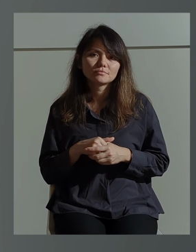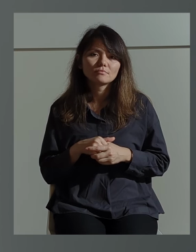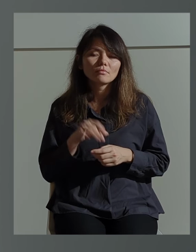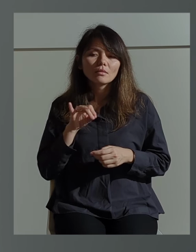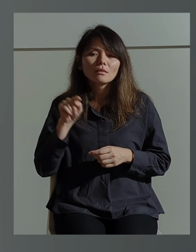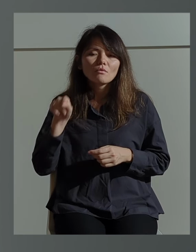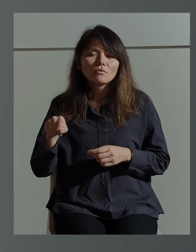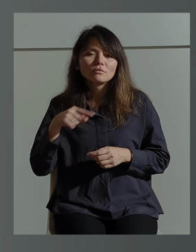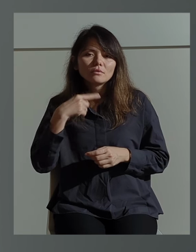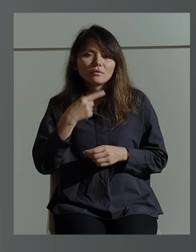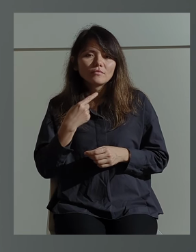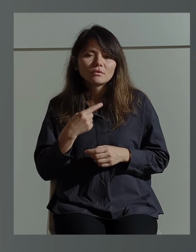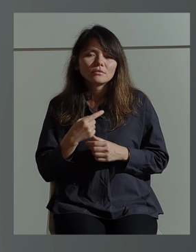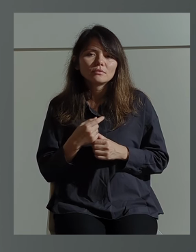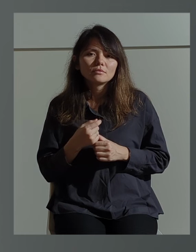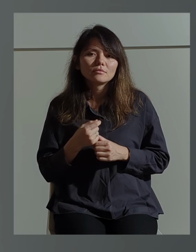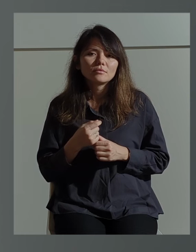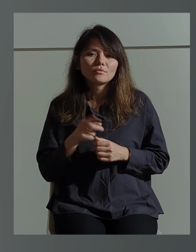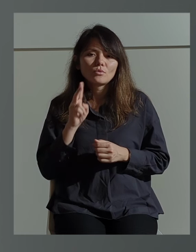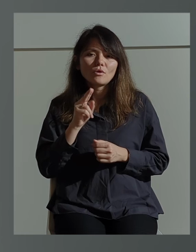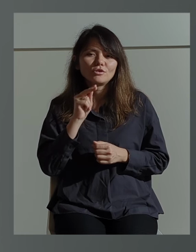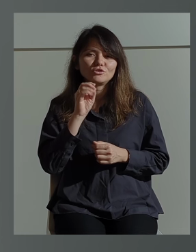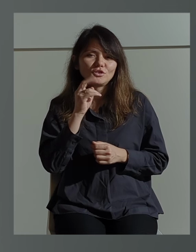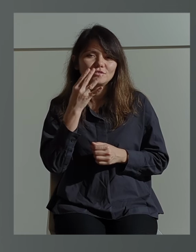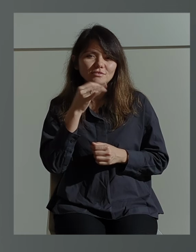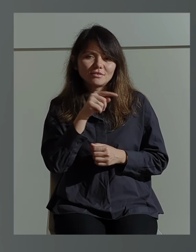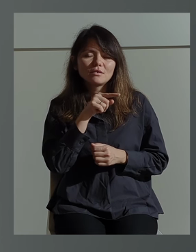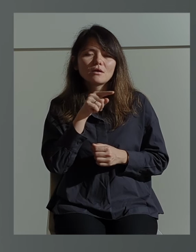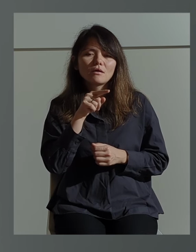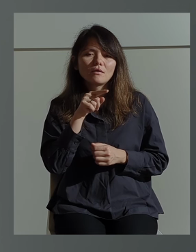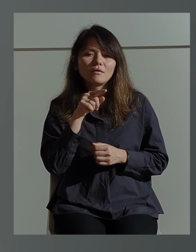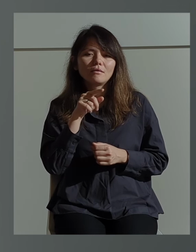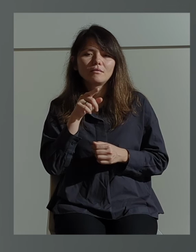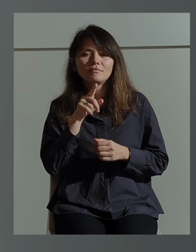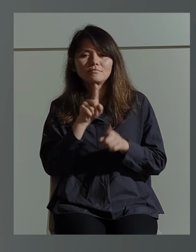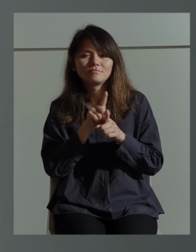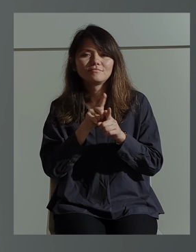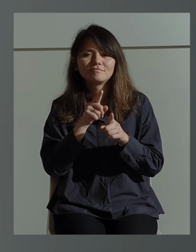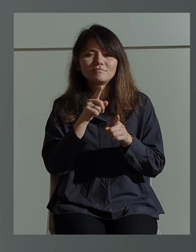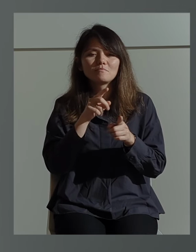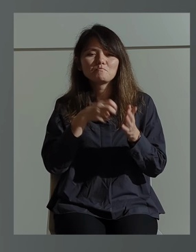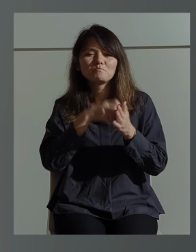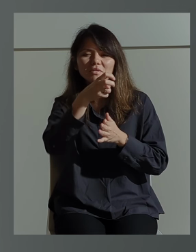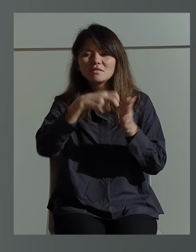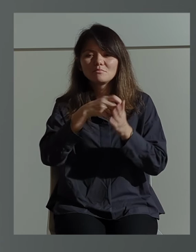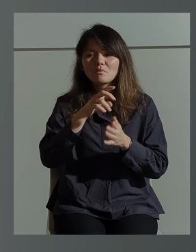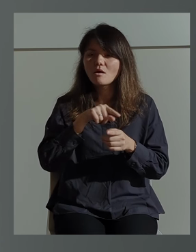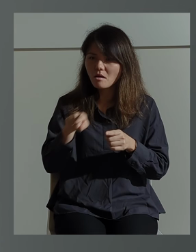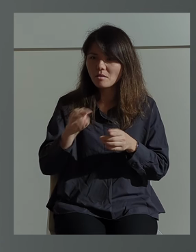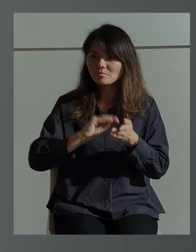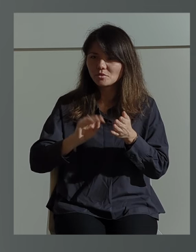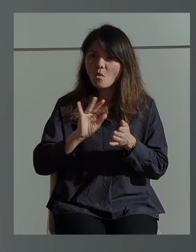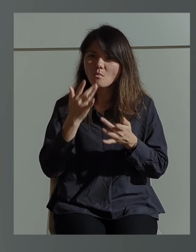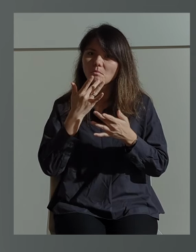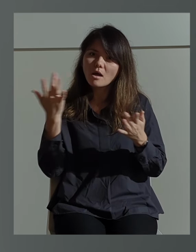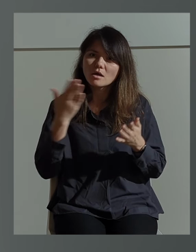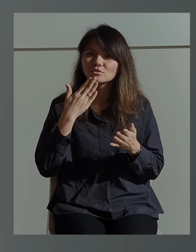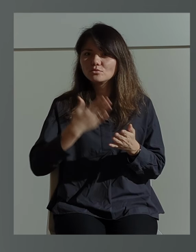он говорит что чешские остряки называли подобного рода Письма о любви к партии